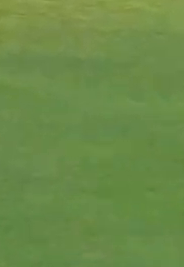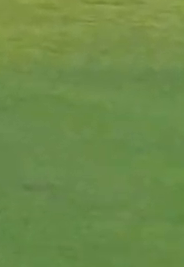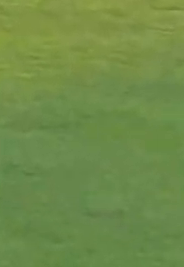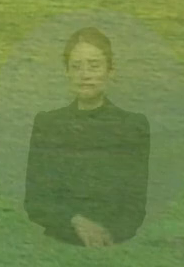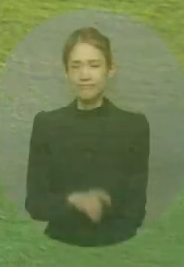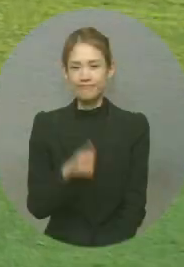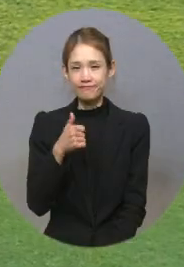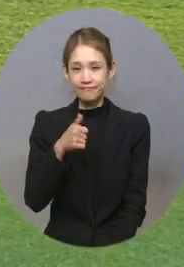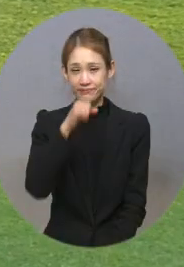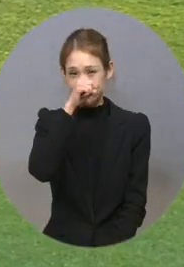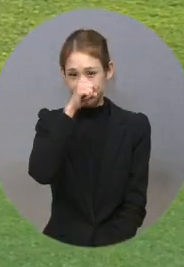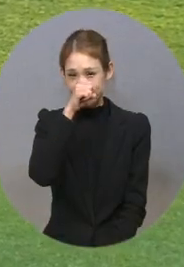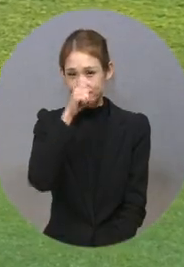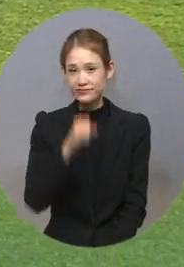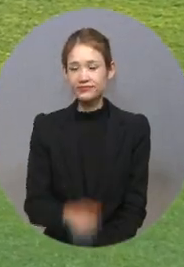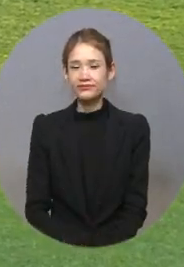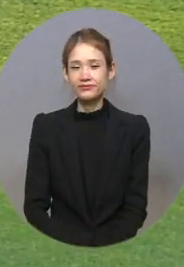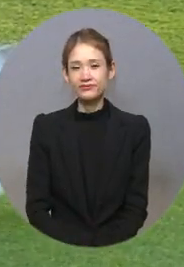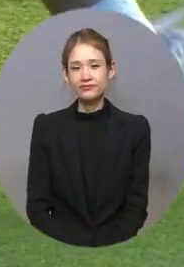나이스!